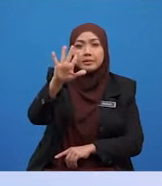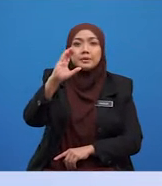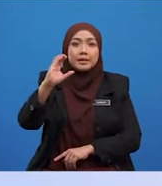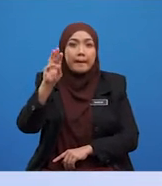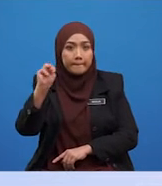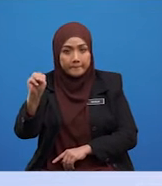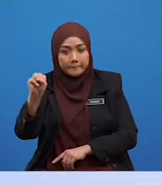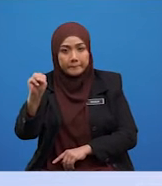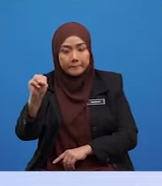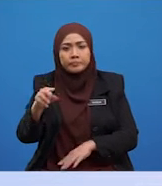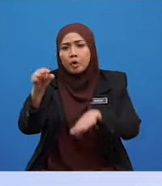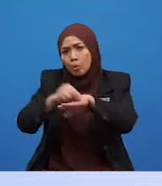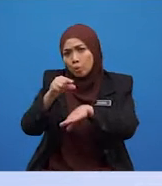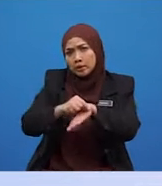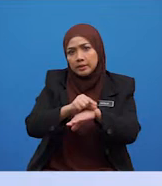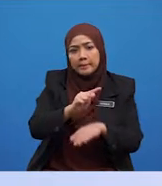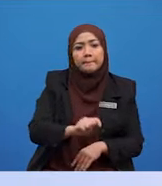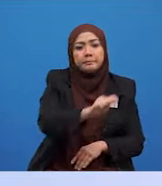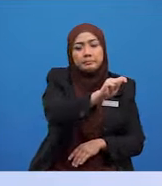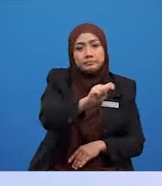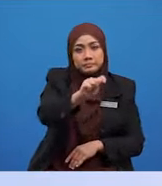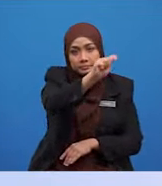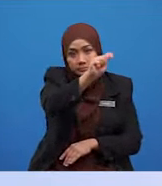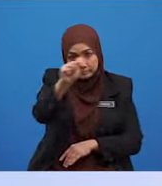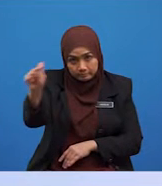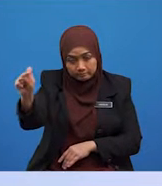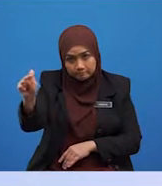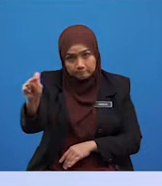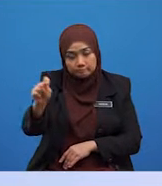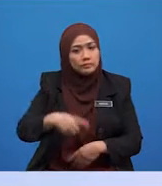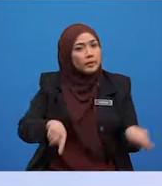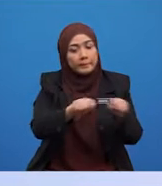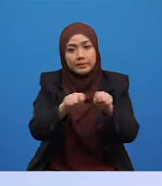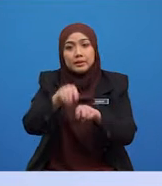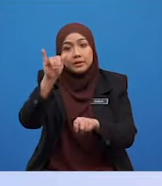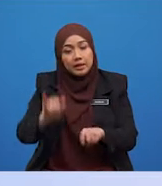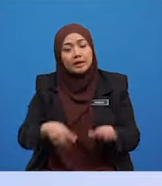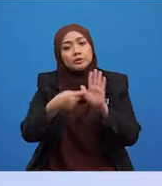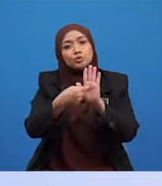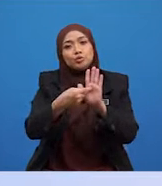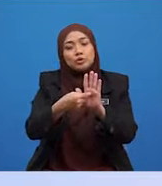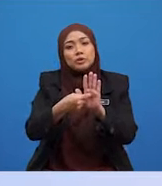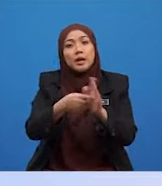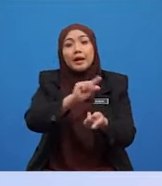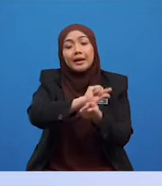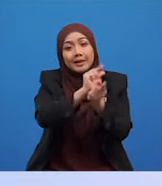cm. Menggunakan teorem Pythagoras seperti yang ditunjukkan di paparan,